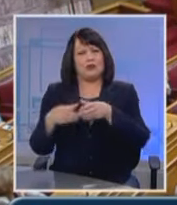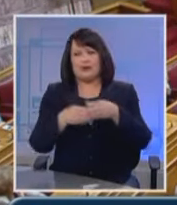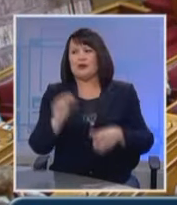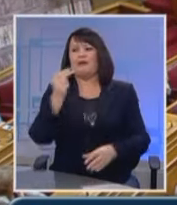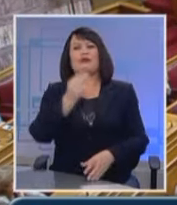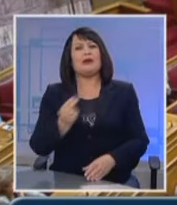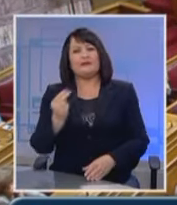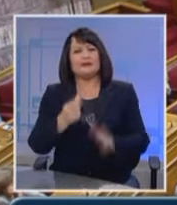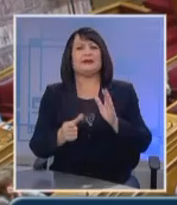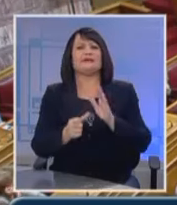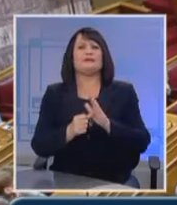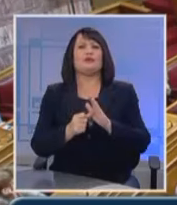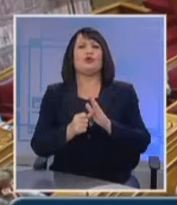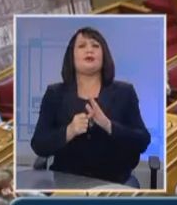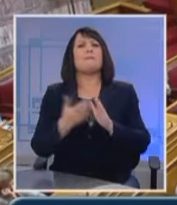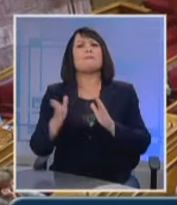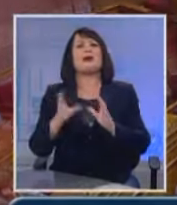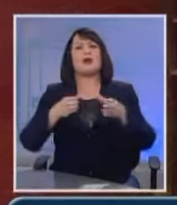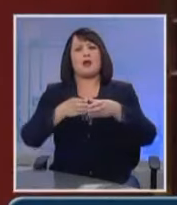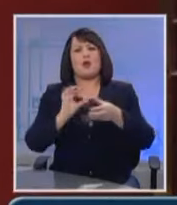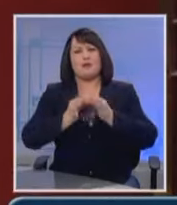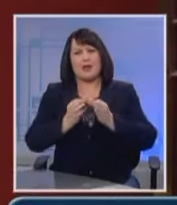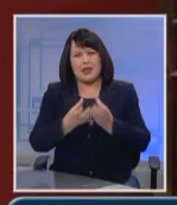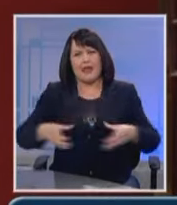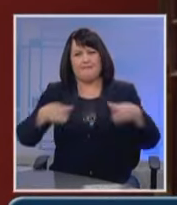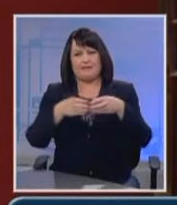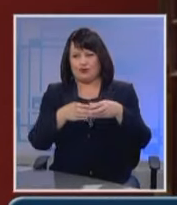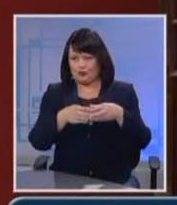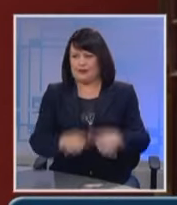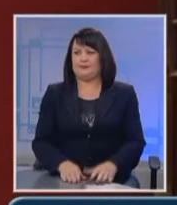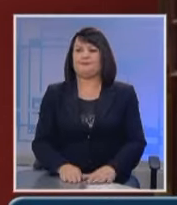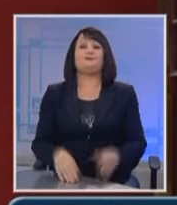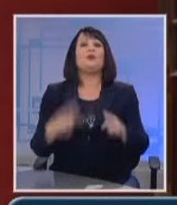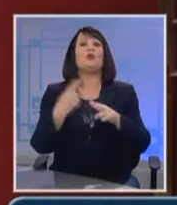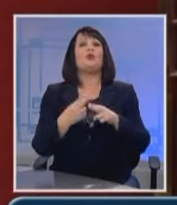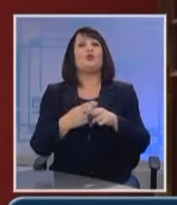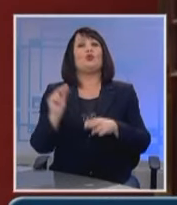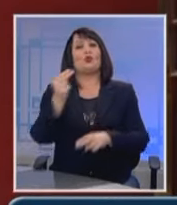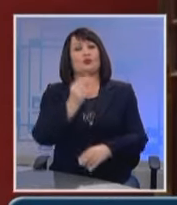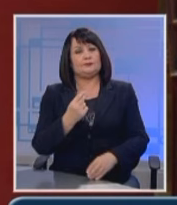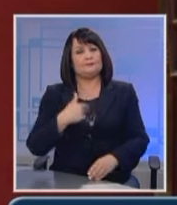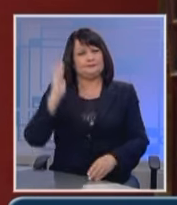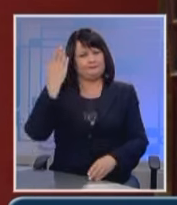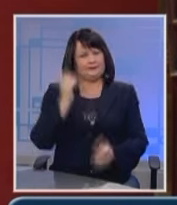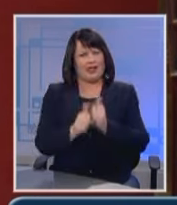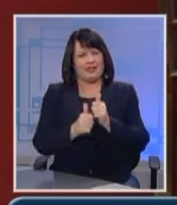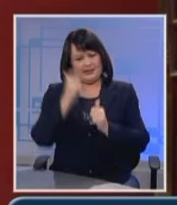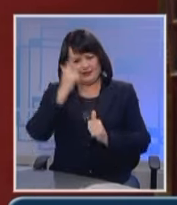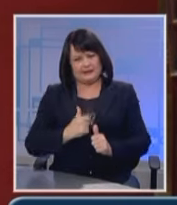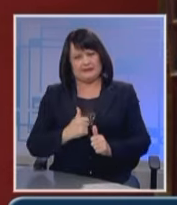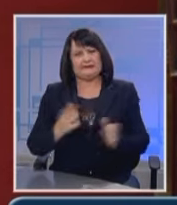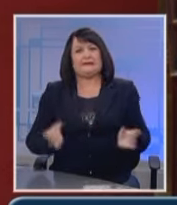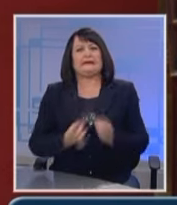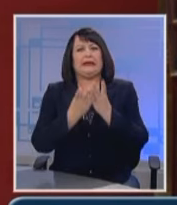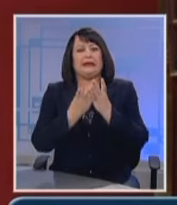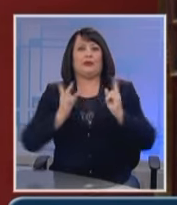κύριε Πρόεδρε της Παραολυμπιακής Επιτροπής, αξιότιμοι κυρίες και κύριοι. Ως ένας από τους πιο παλιούς αθλητές της ομάδας, είχα την τύχη